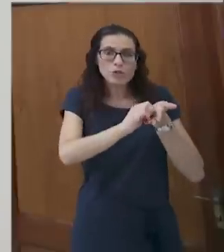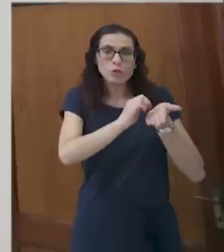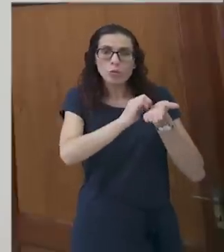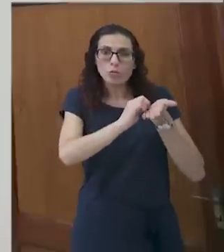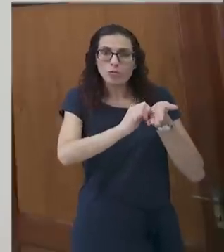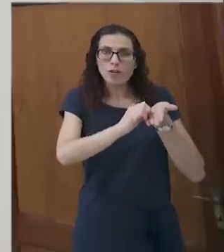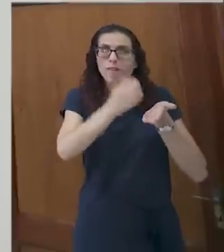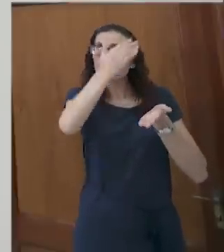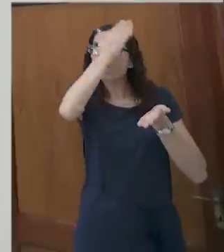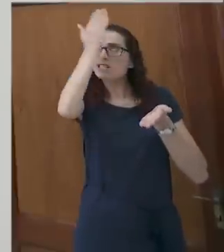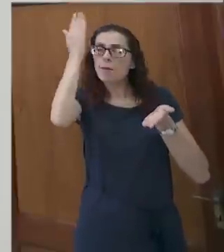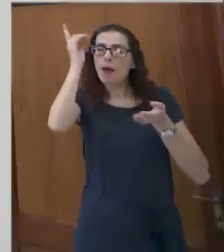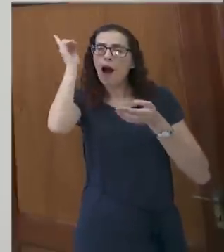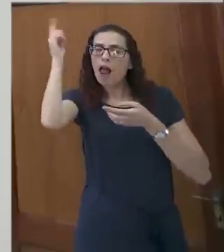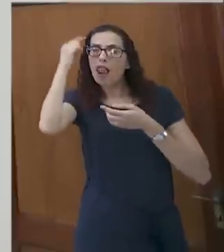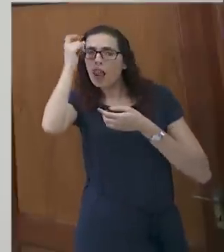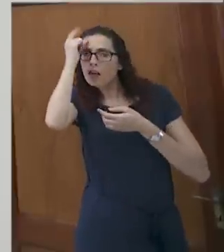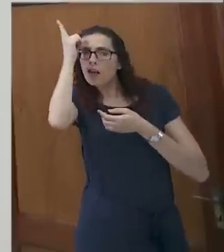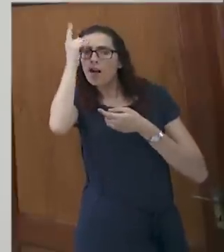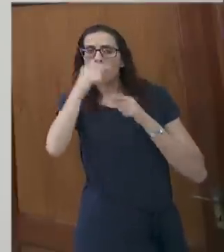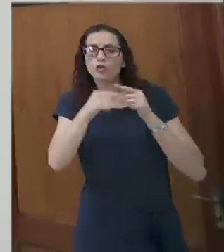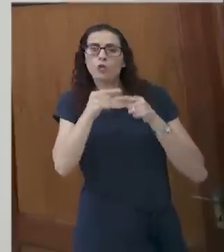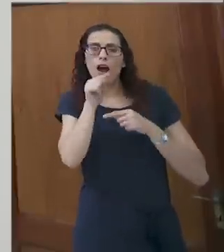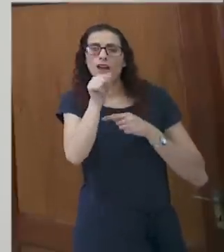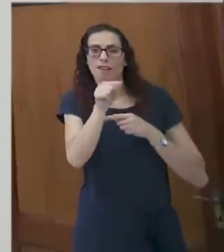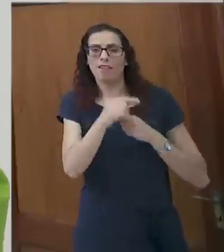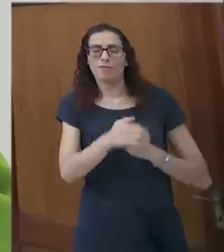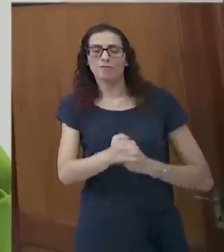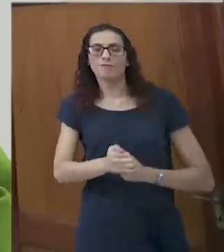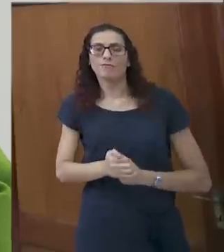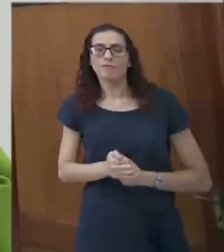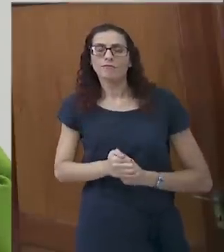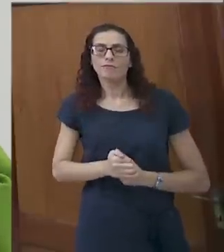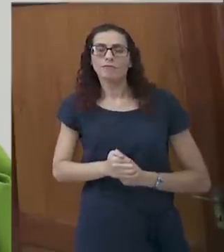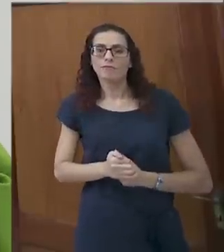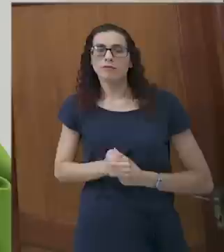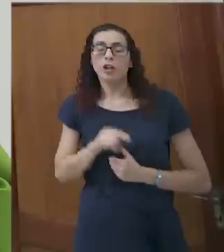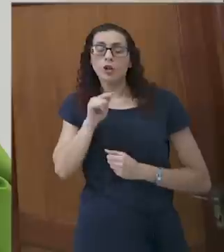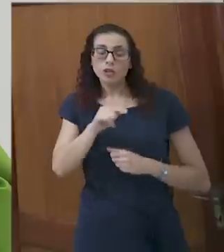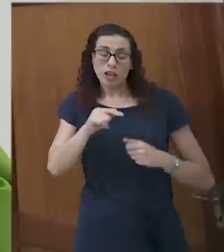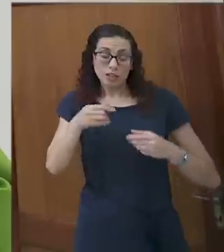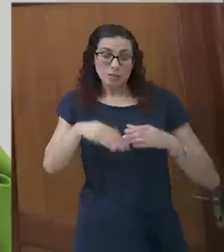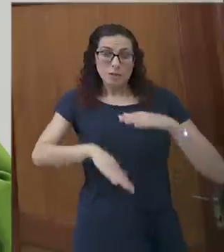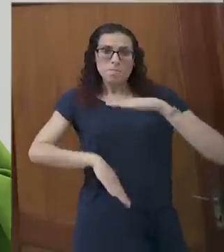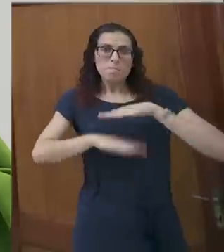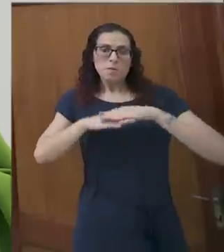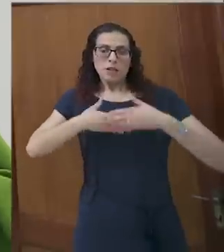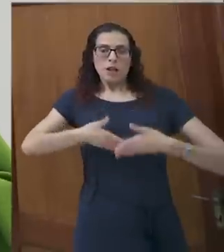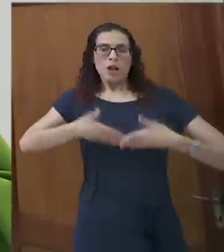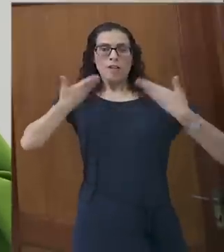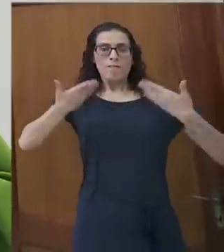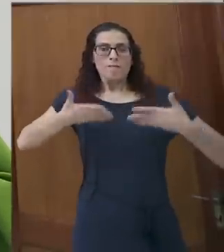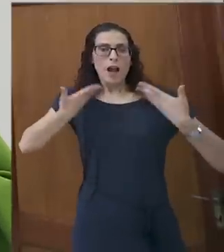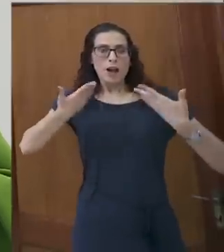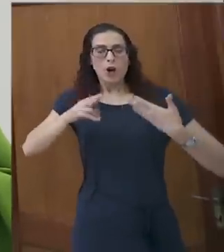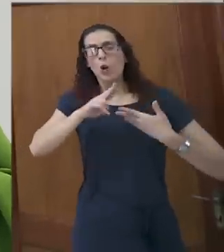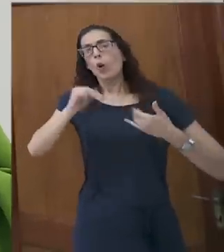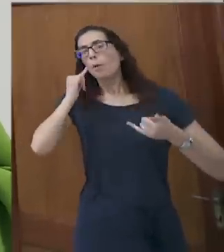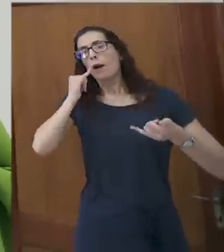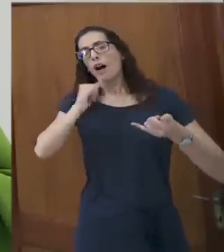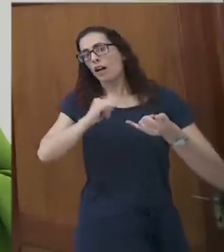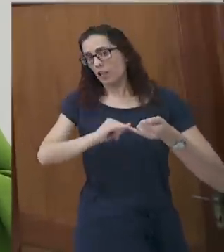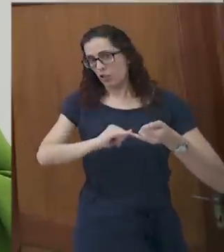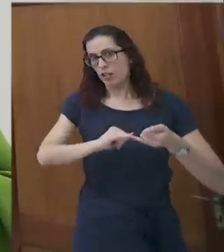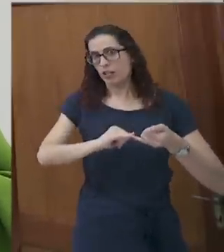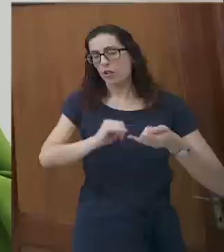jdeħ. U din lilna iġibilna ħafna ferħ, ħafna paċi,